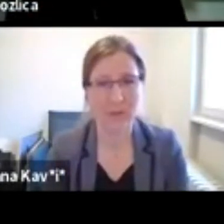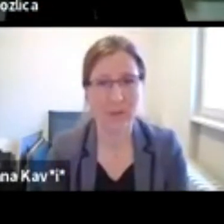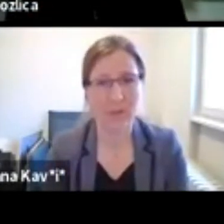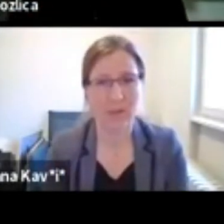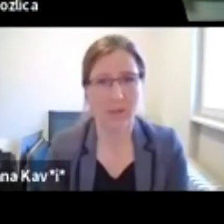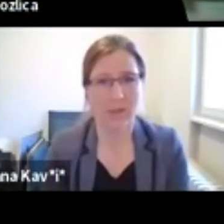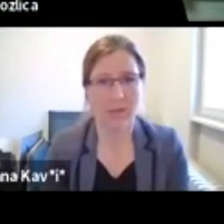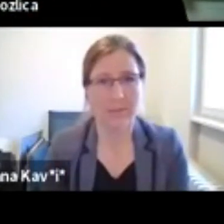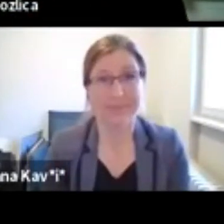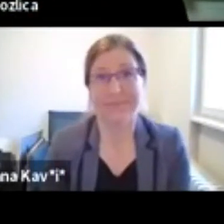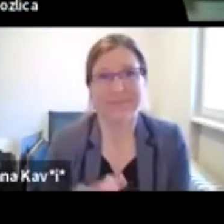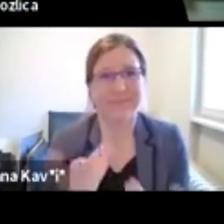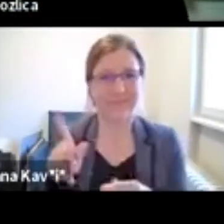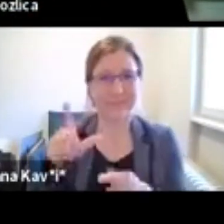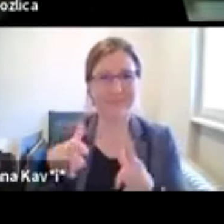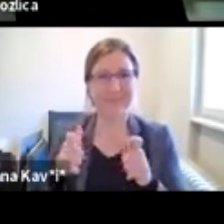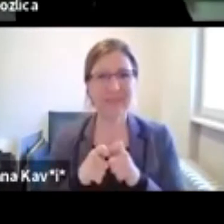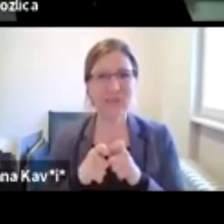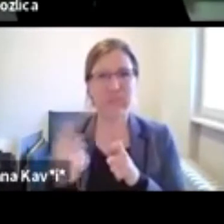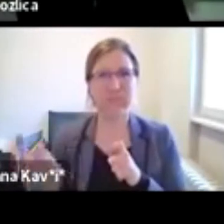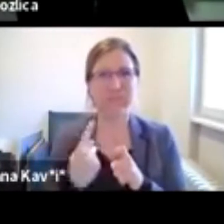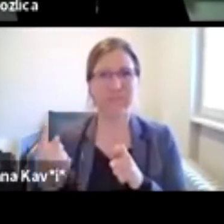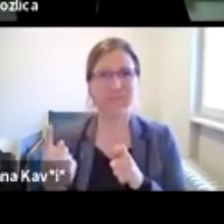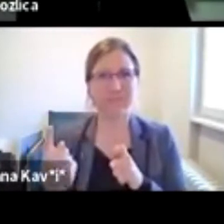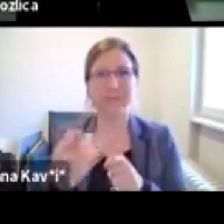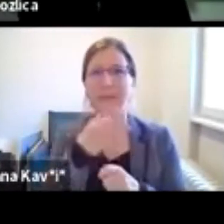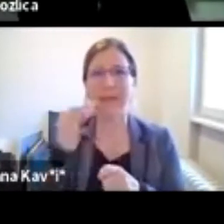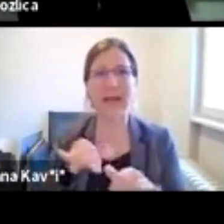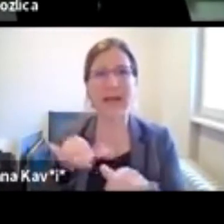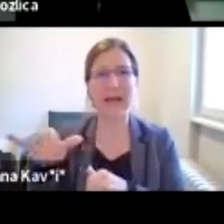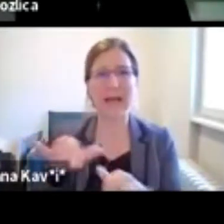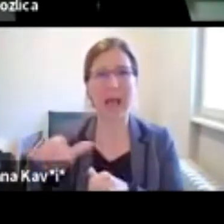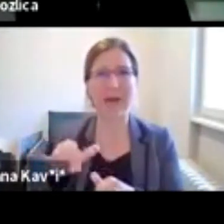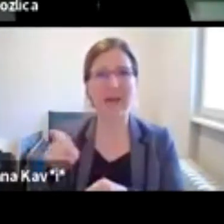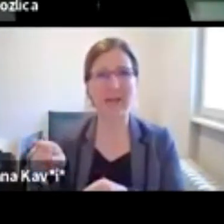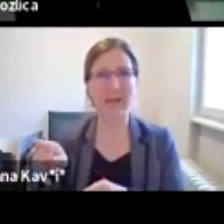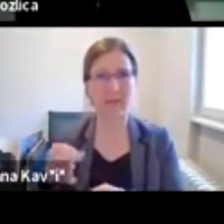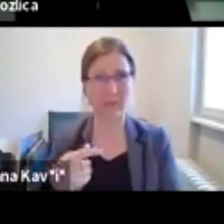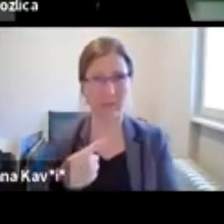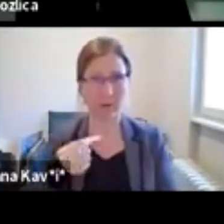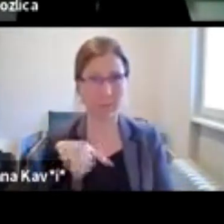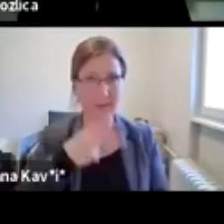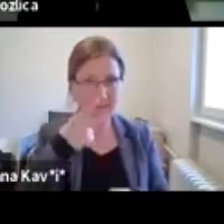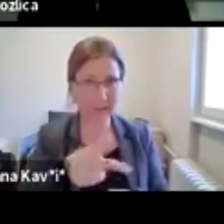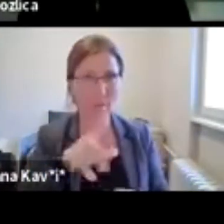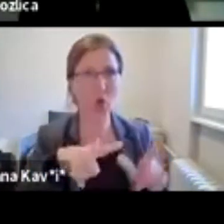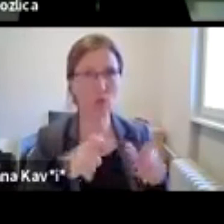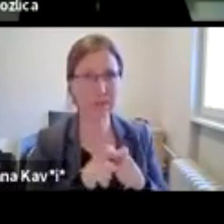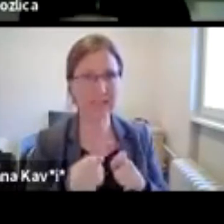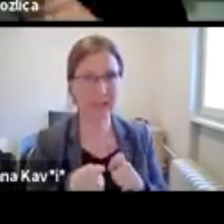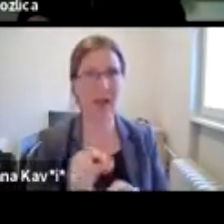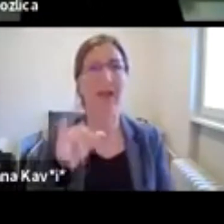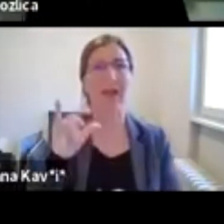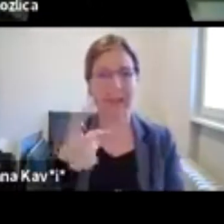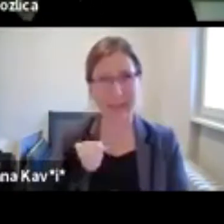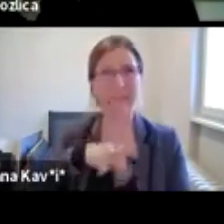Ne možemo dopriti do Ljubice. Ravnatelju. A vidimo ju. Vidimo Ljubicu i to je jako važno i dajemo